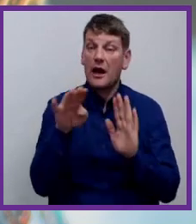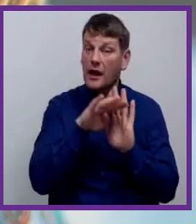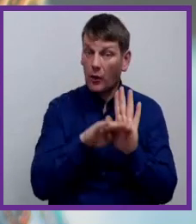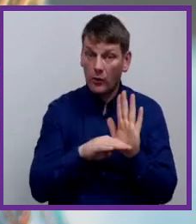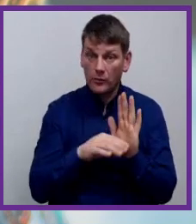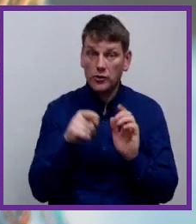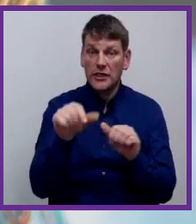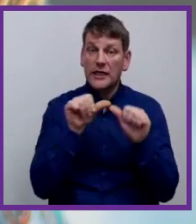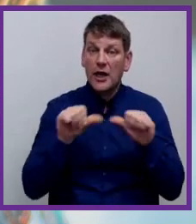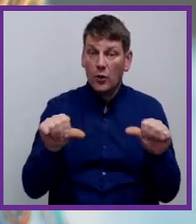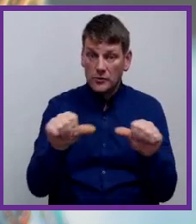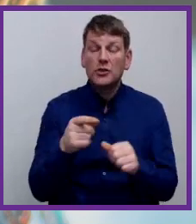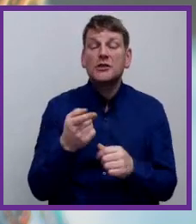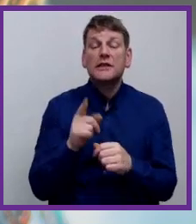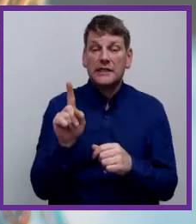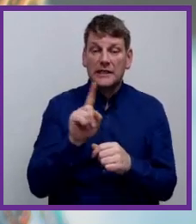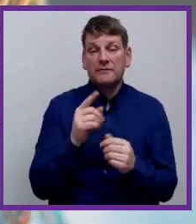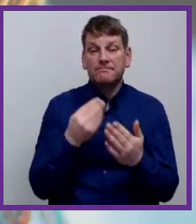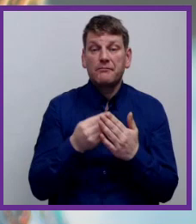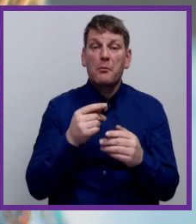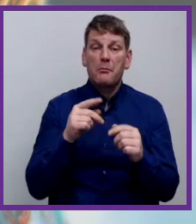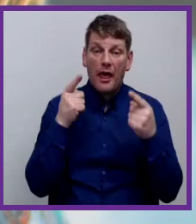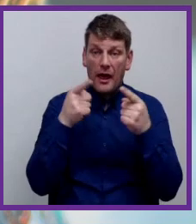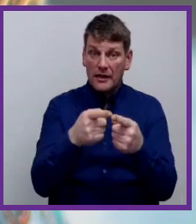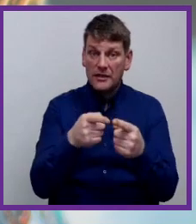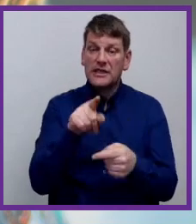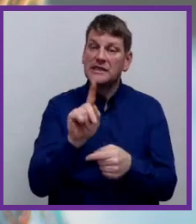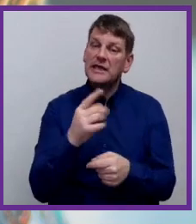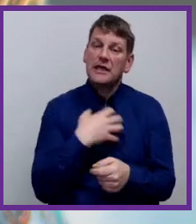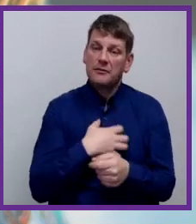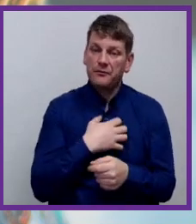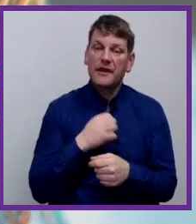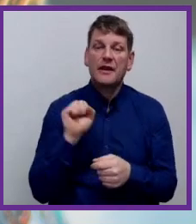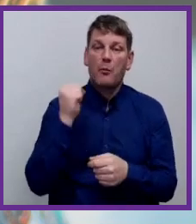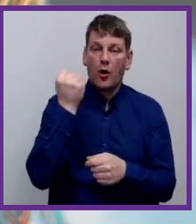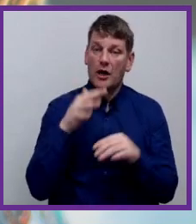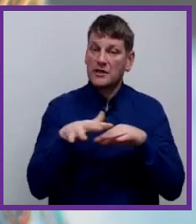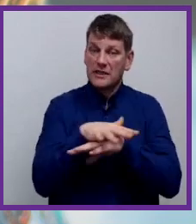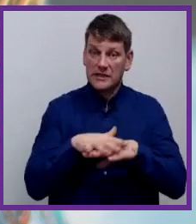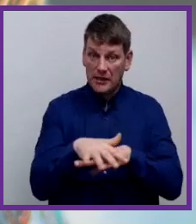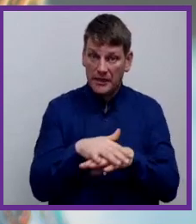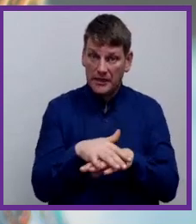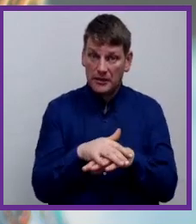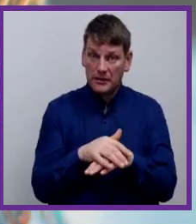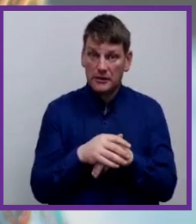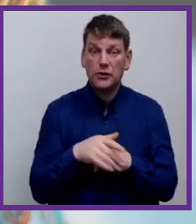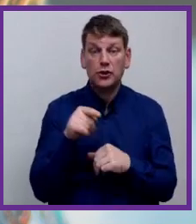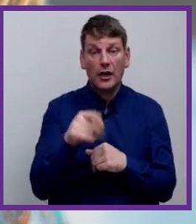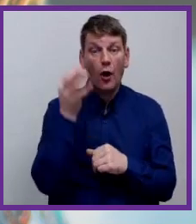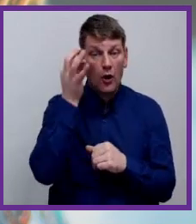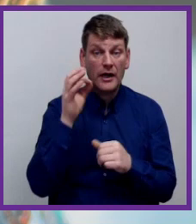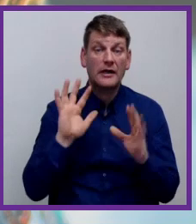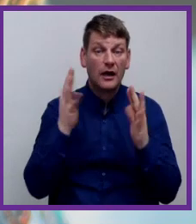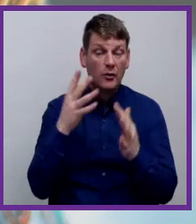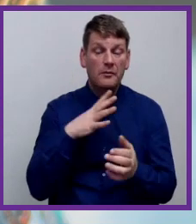šī ierobežošana ir leģitīms mērķis, un tas ir nepieciešams demokrātiskā sabiedrībā. Šajā konkrētajā gadījumā bija